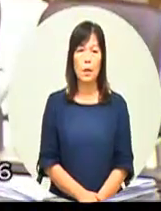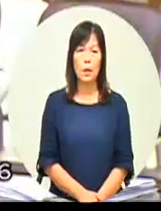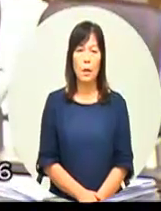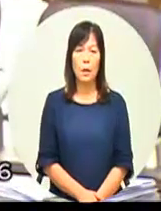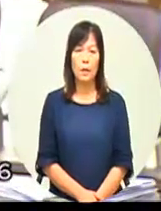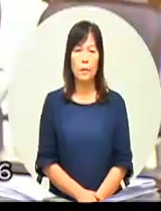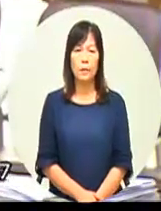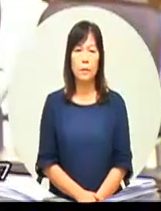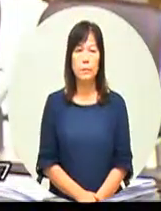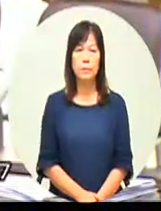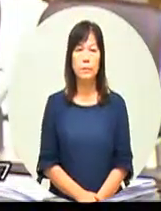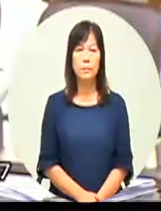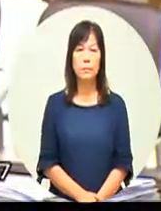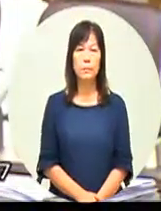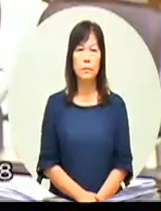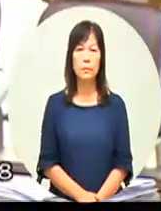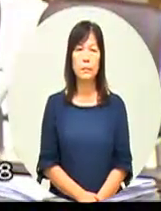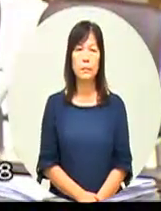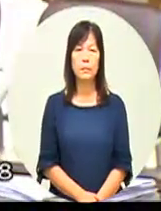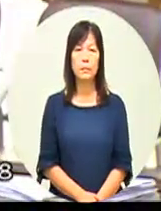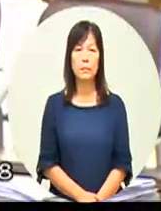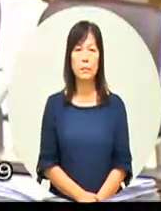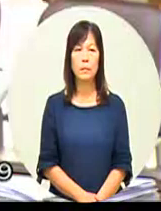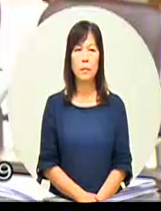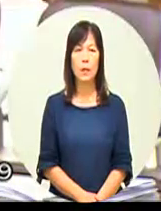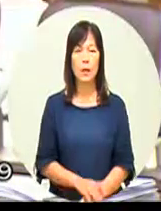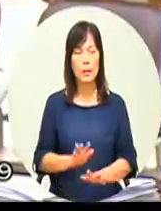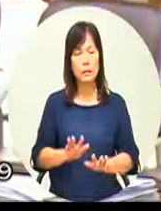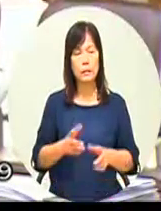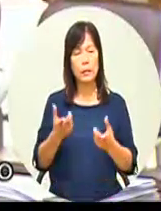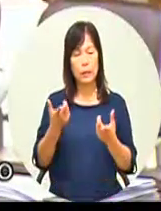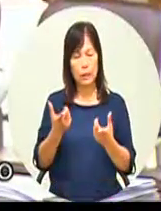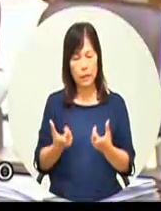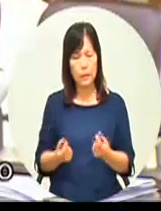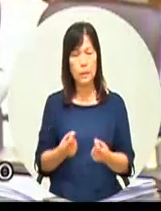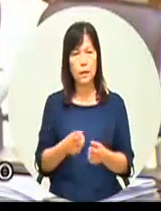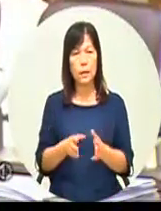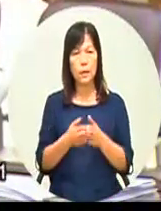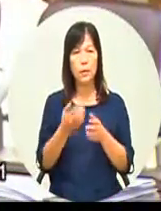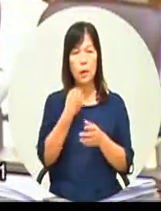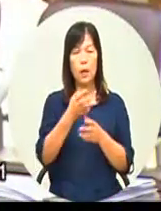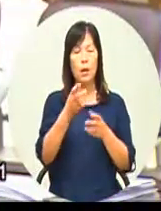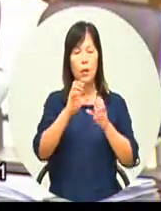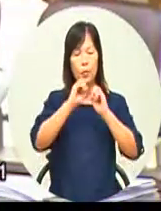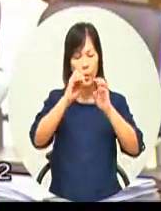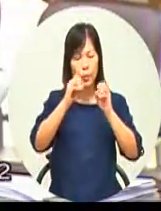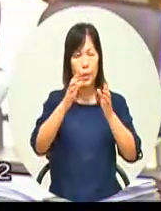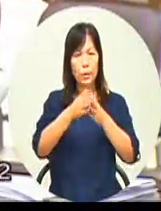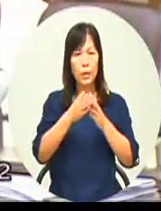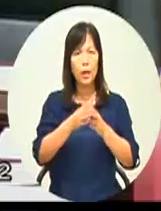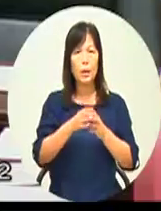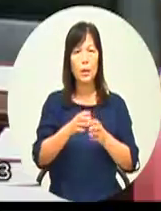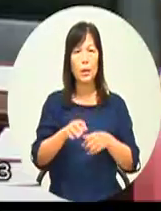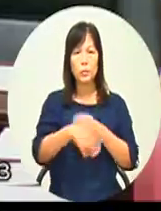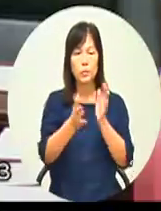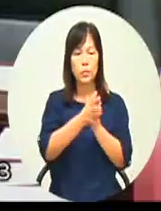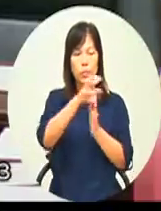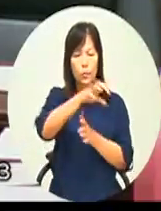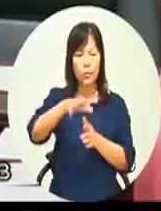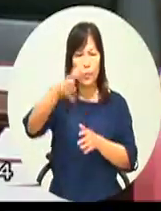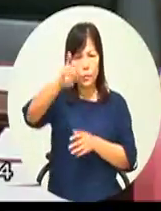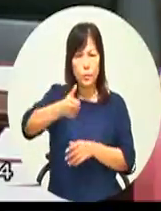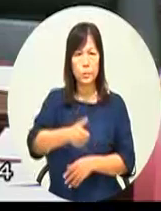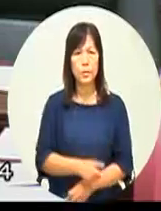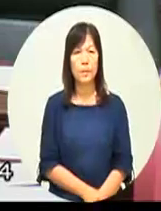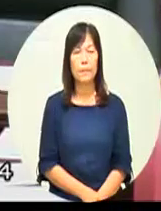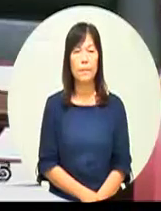好，那今天我还是要呼吁 我们所有的局处首长、各市